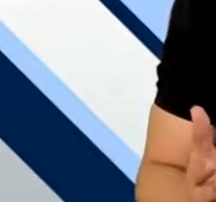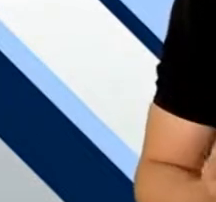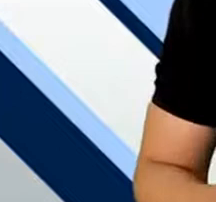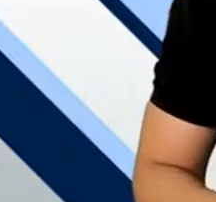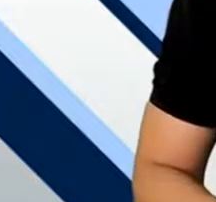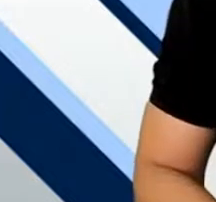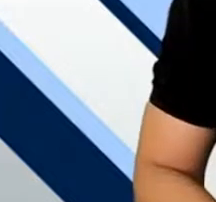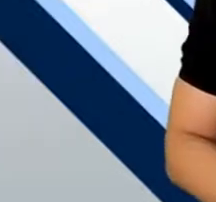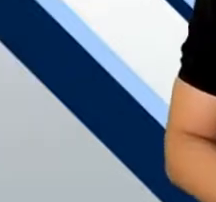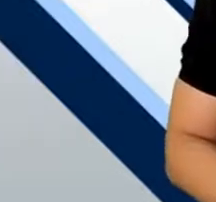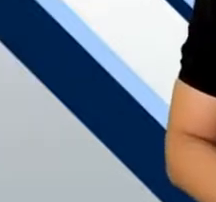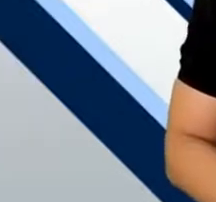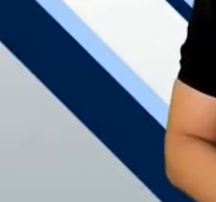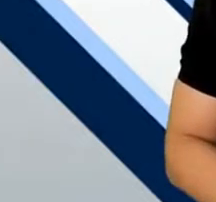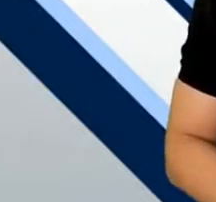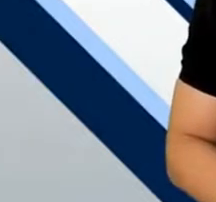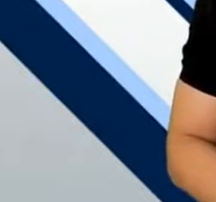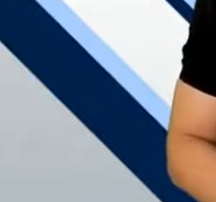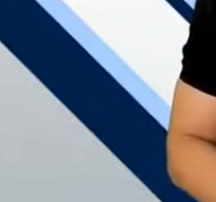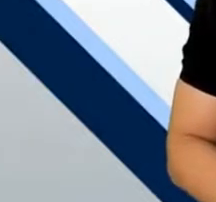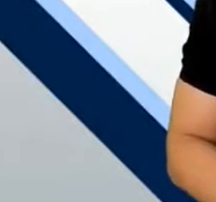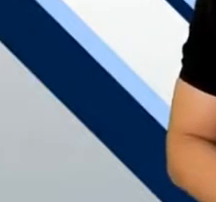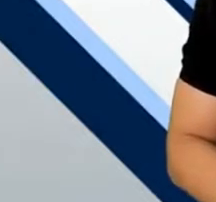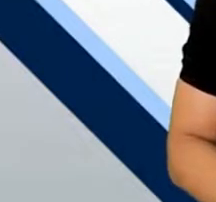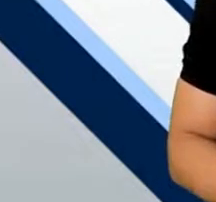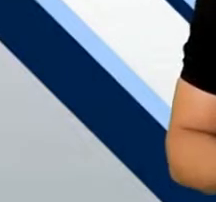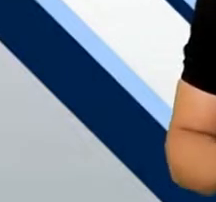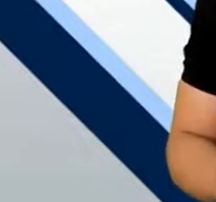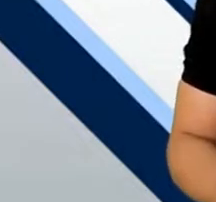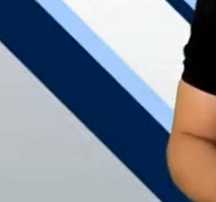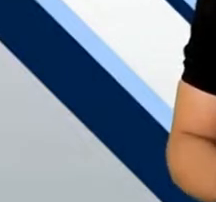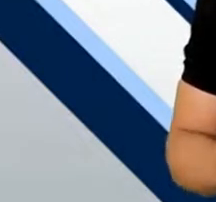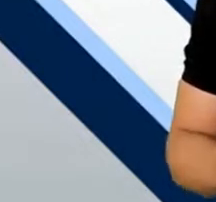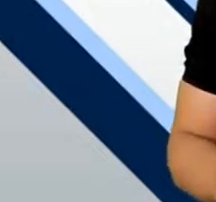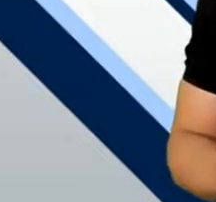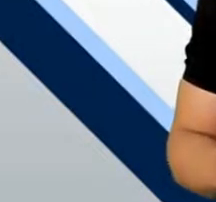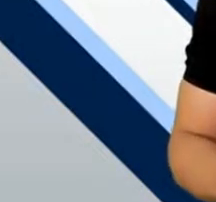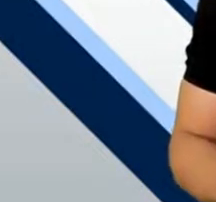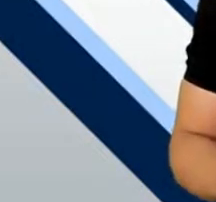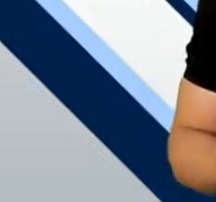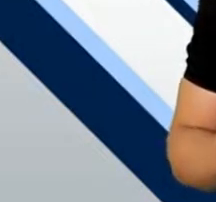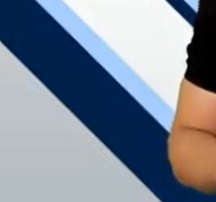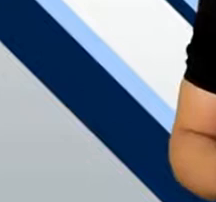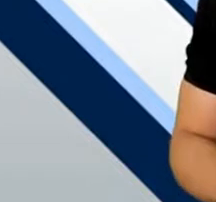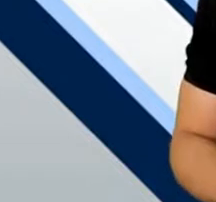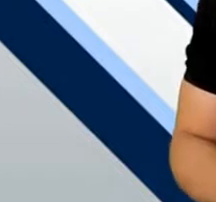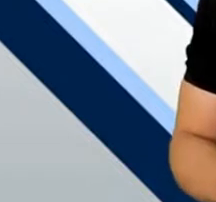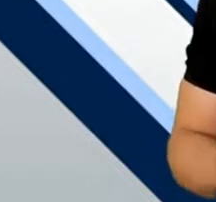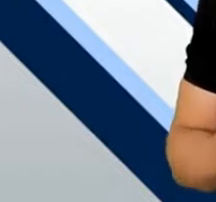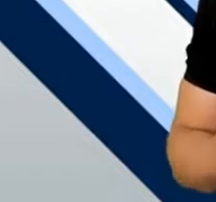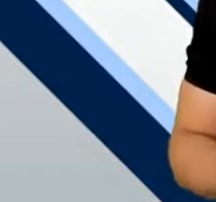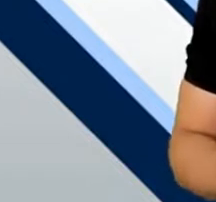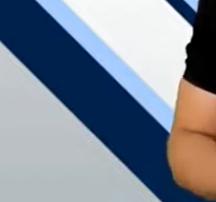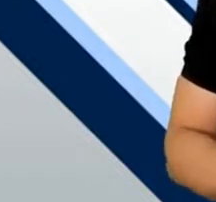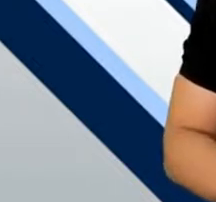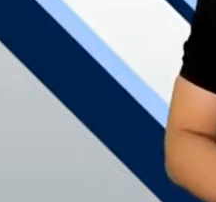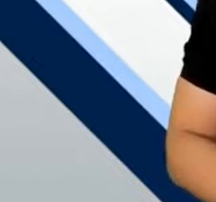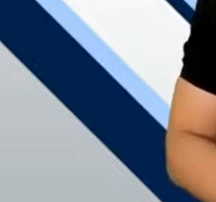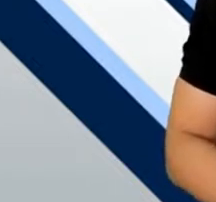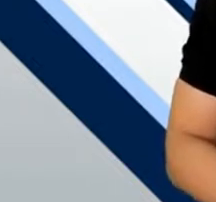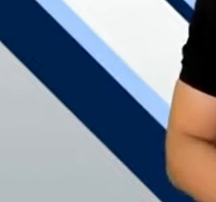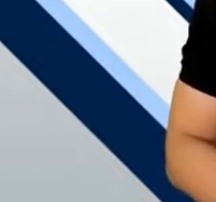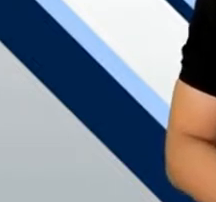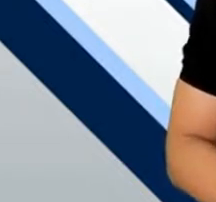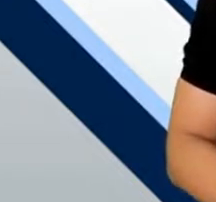surely look forward to. Together with our parents and teachers, the Itulay will bridge the gaps where difficulty and ease